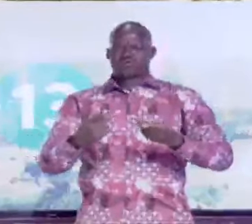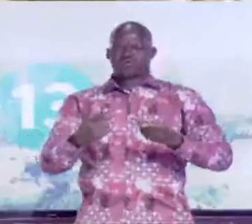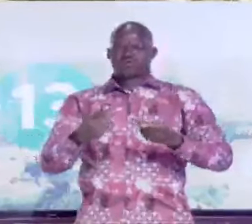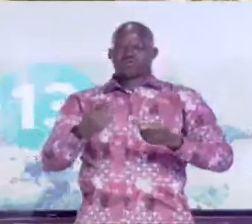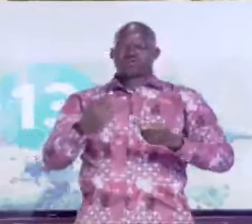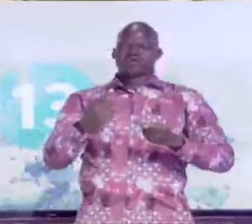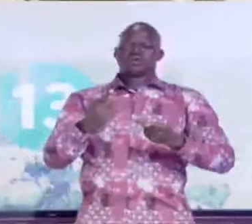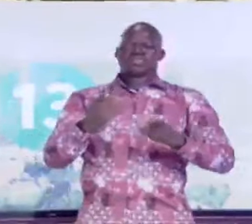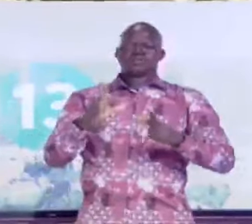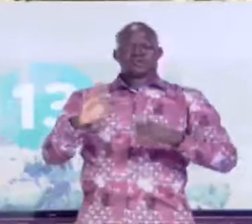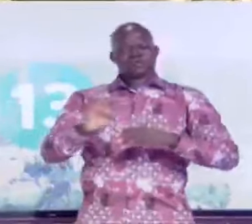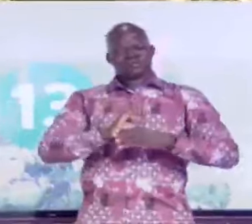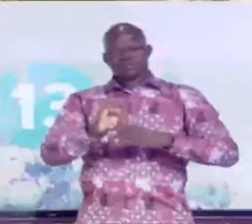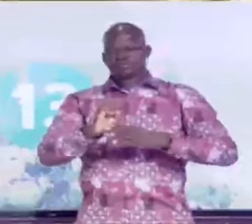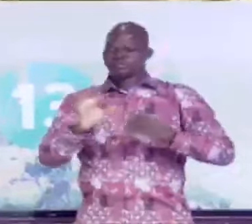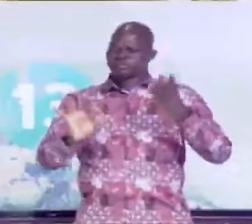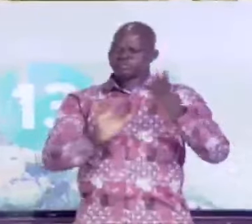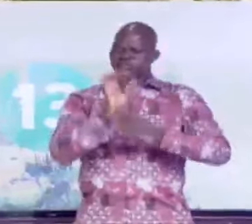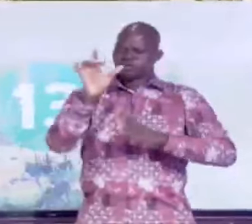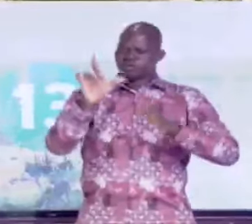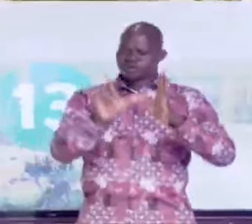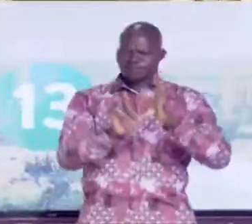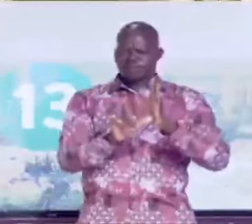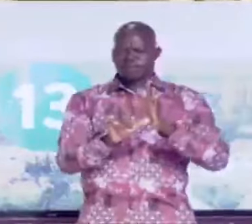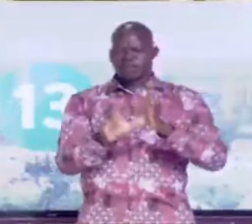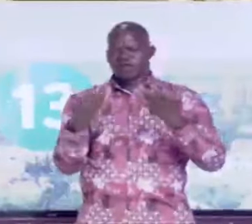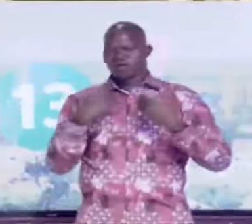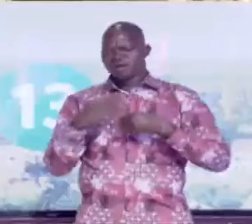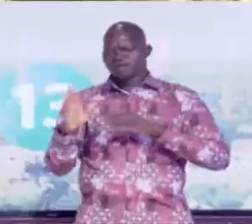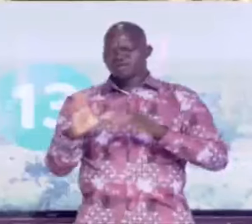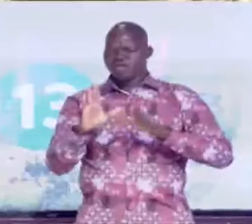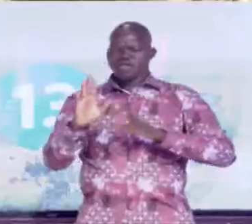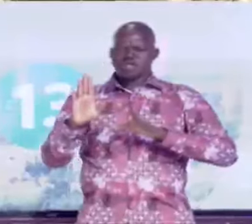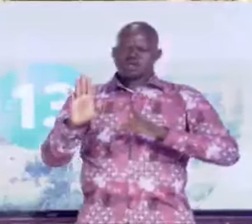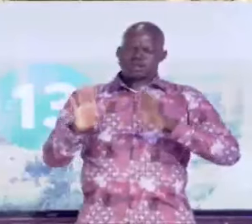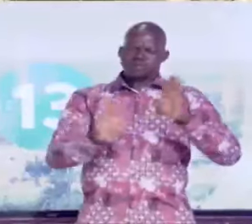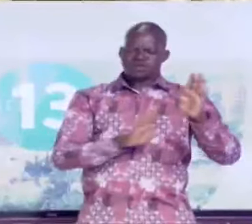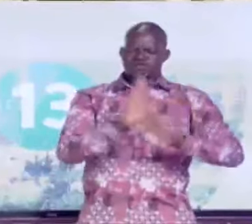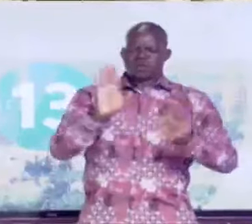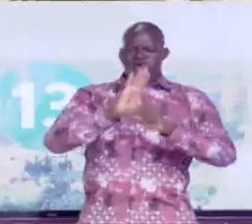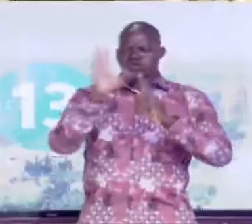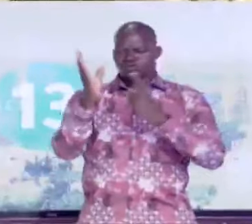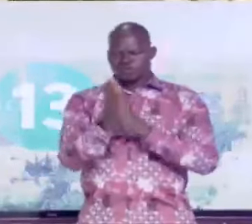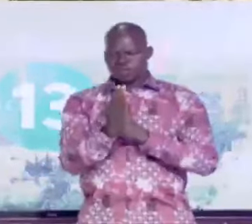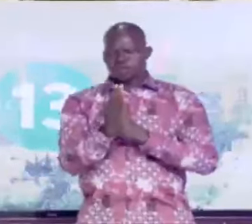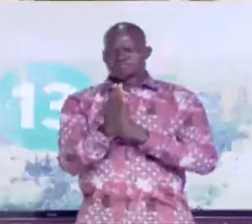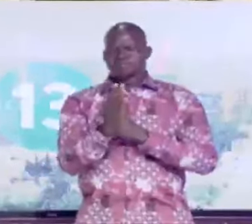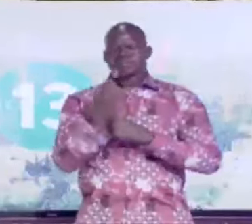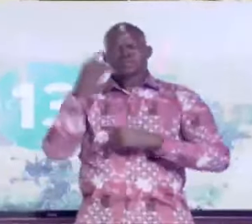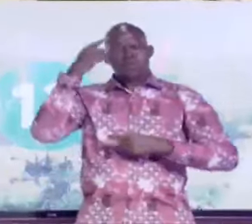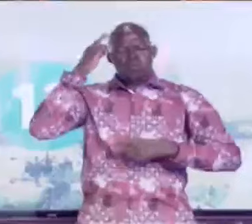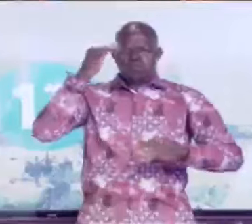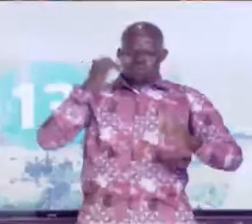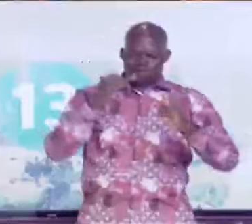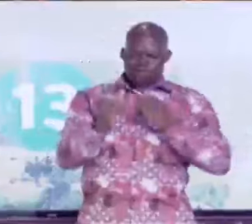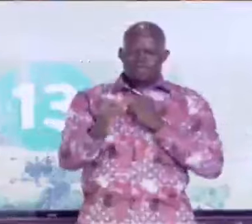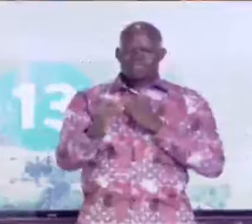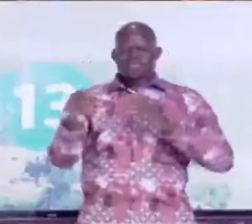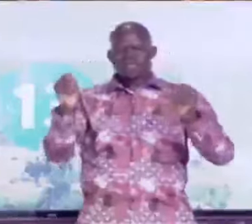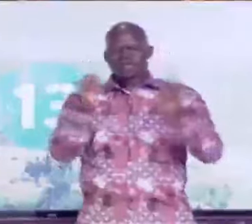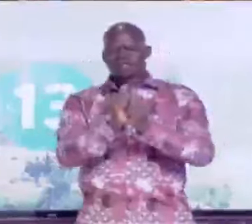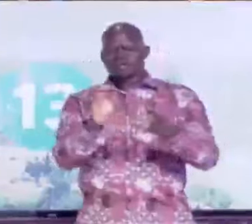des exercices spirituels, nous avons fait des manifestations culturelles et pour clôturer avec